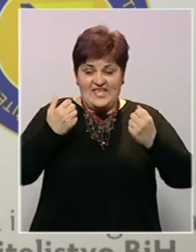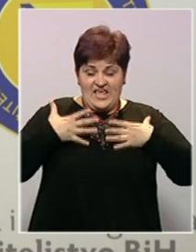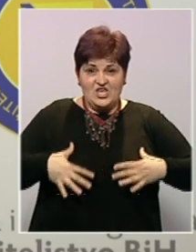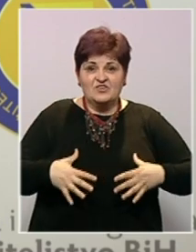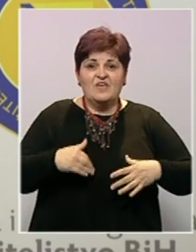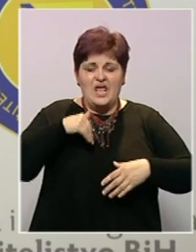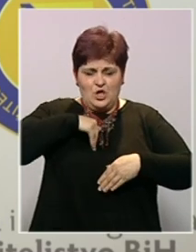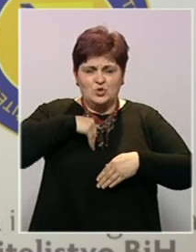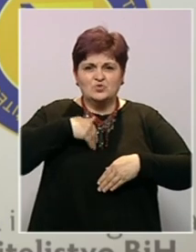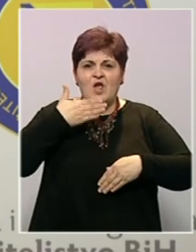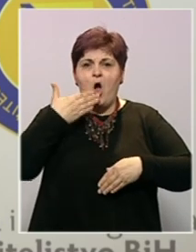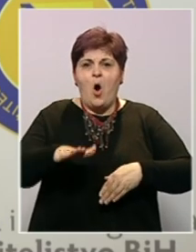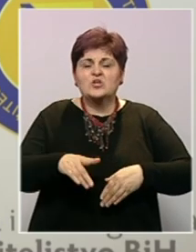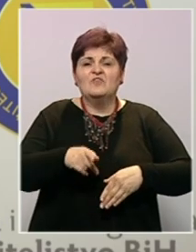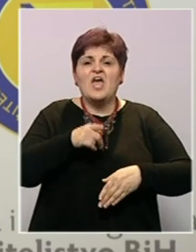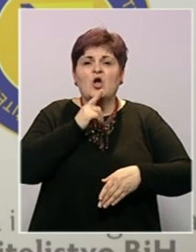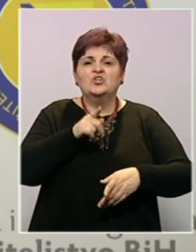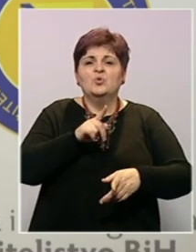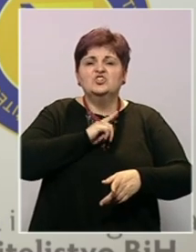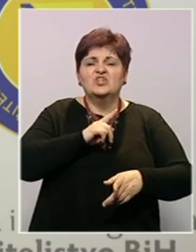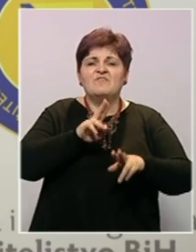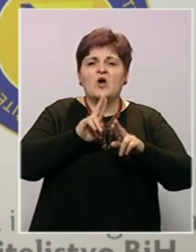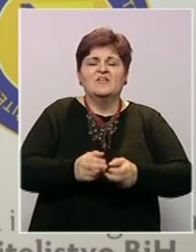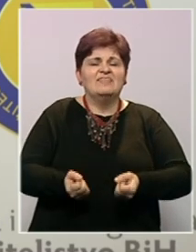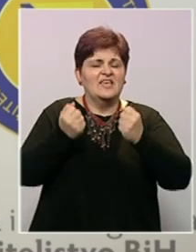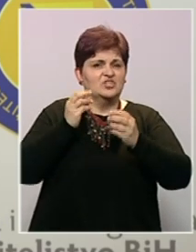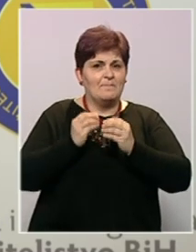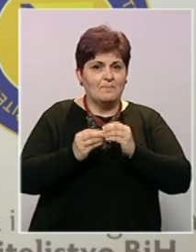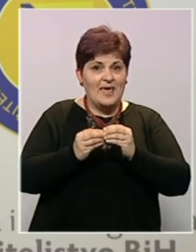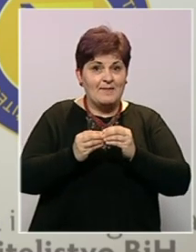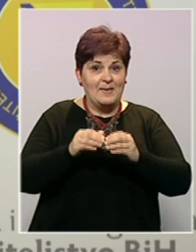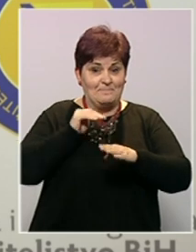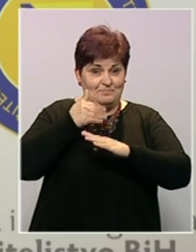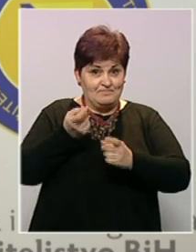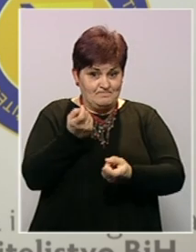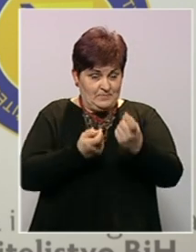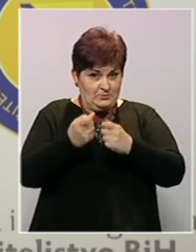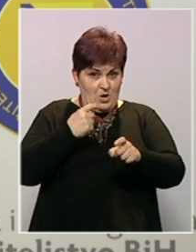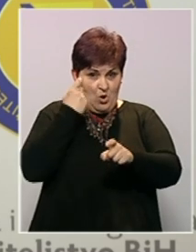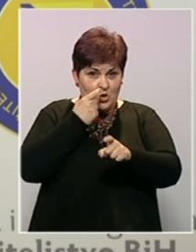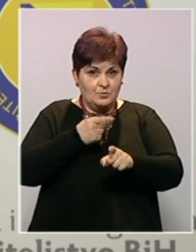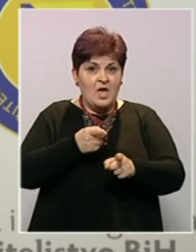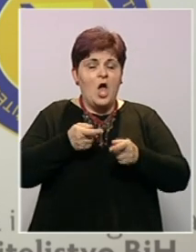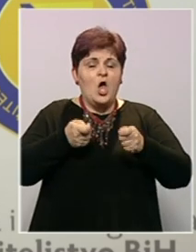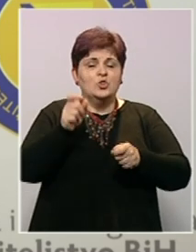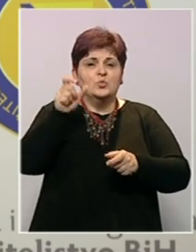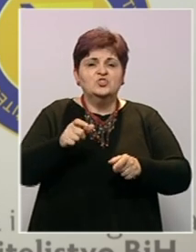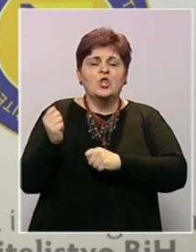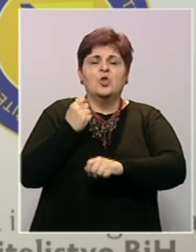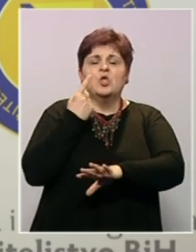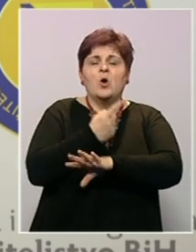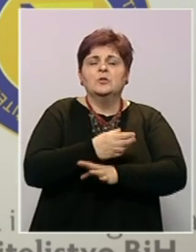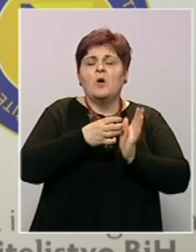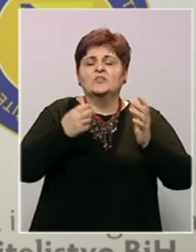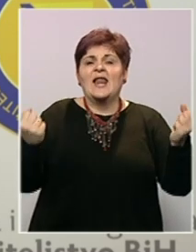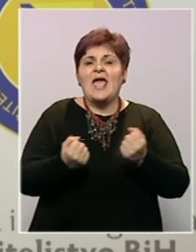tjelesnih i duševnih ozljeda koje su na oštećene žrtve ostavile trajne i teške posljedice. Nakon što ispita sumnjičene, postupeći tužitelj donijeće odluku o daljim